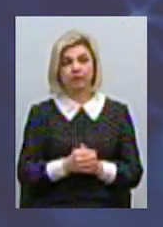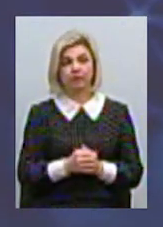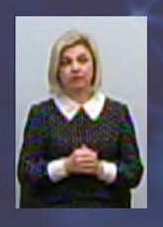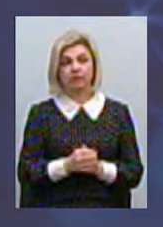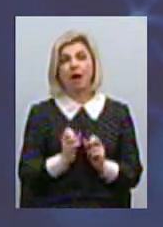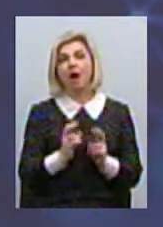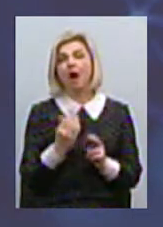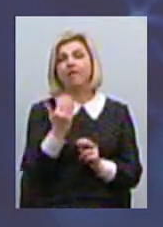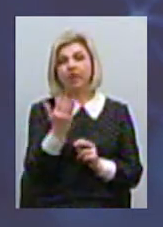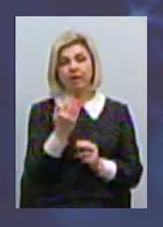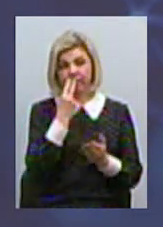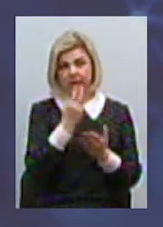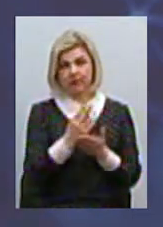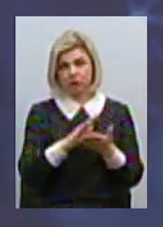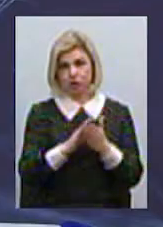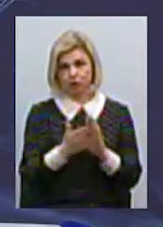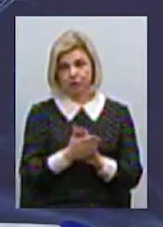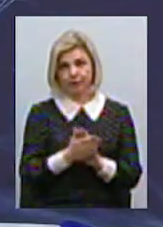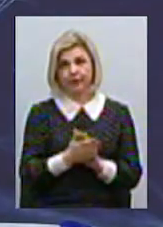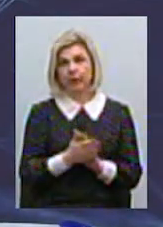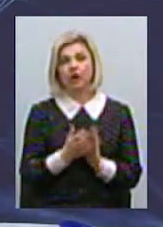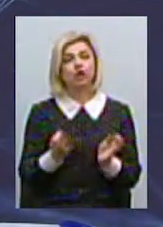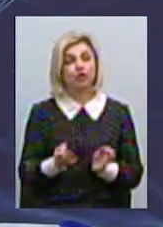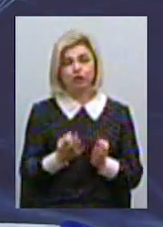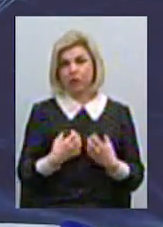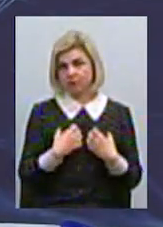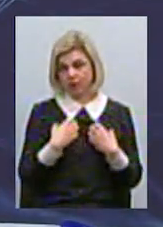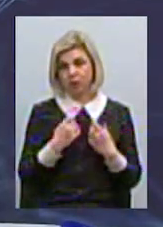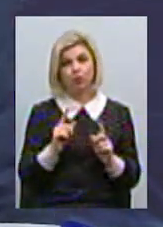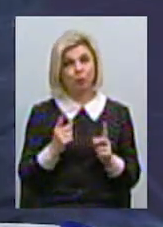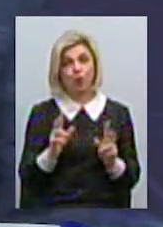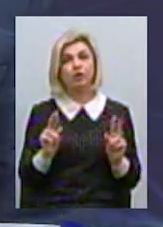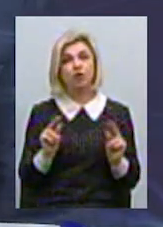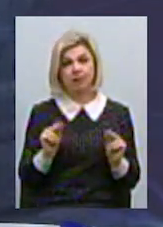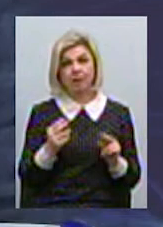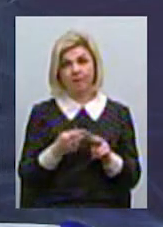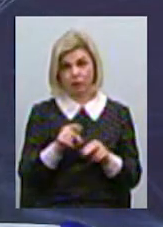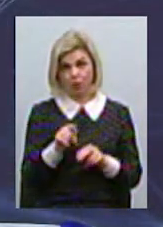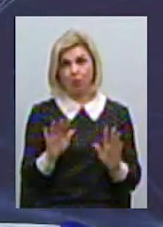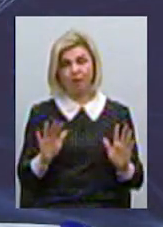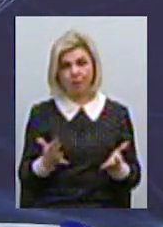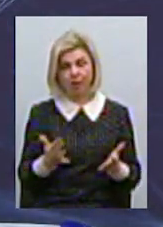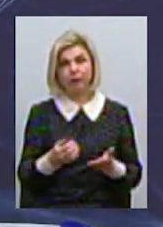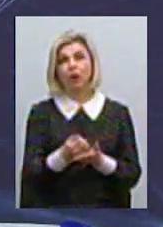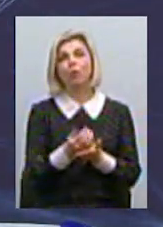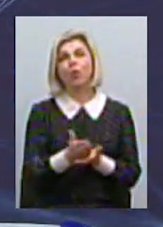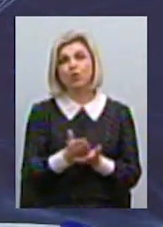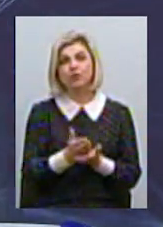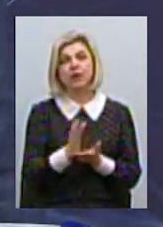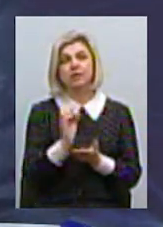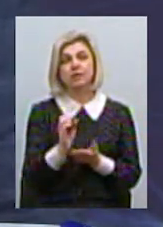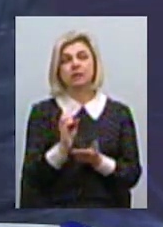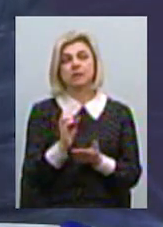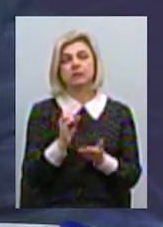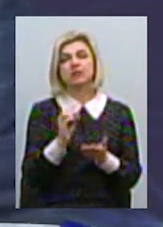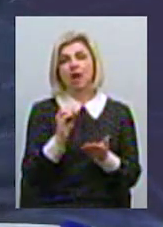бачите ситуацію? Чекати? Нічого страшного. Чому? Знаєте, на щастя, в цьому випадку, послуги з посвідчення